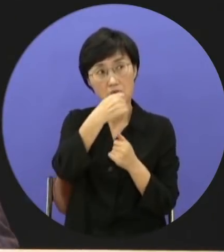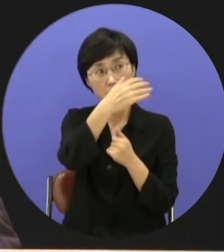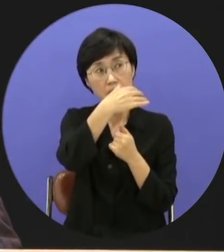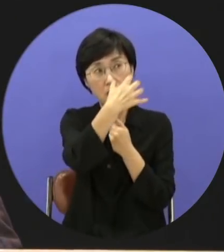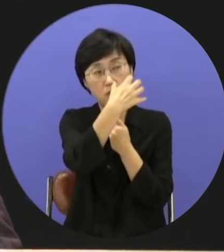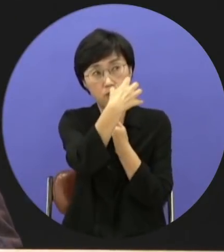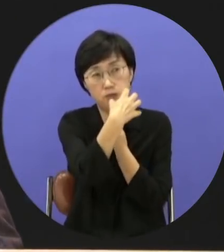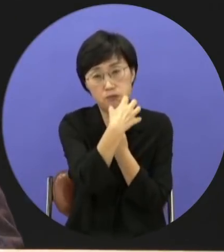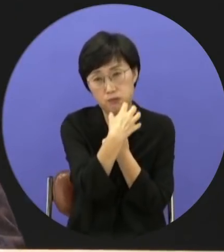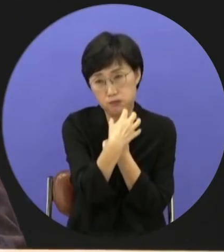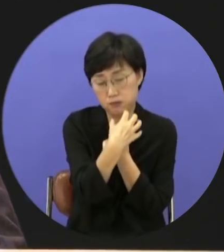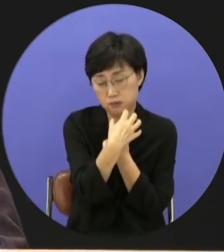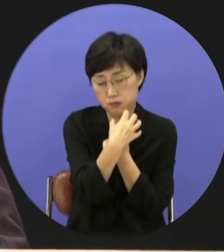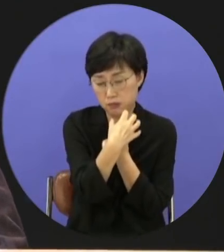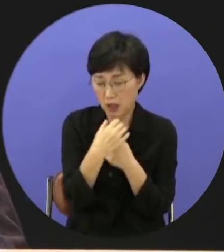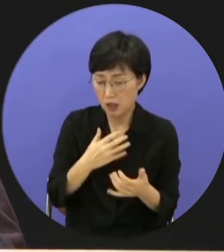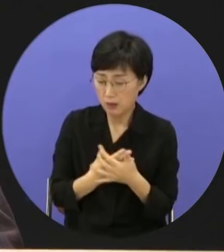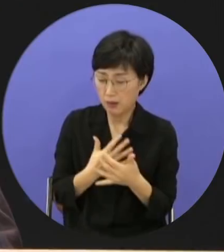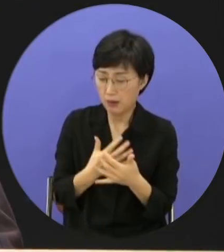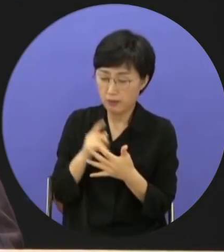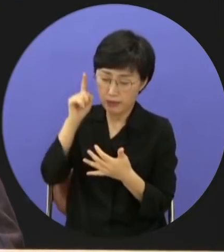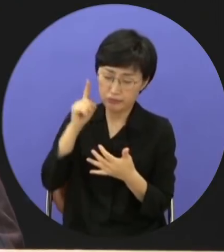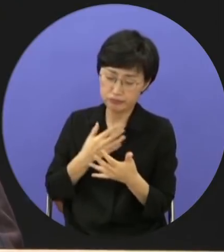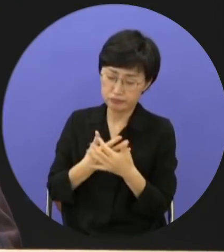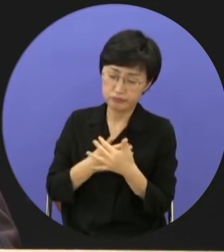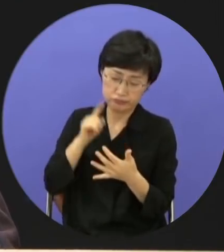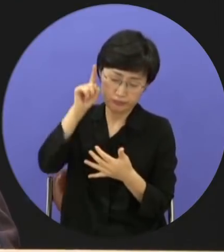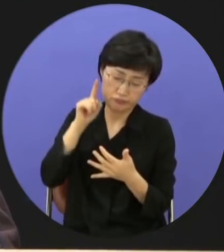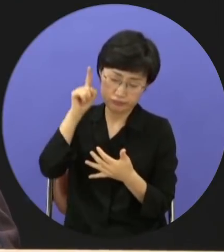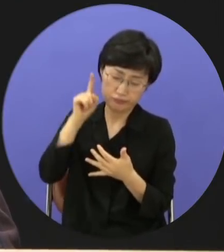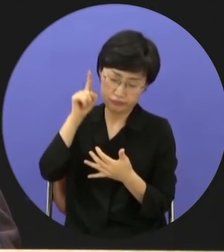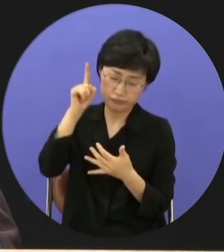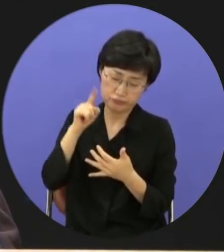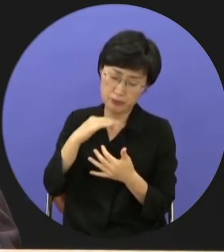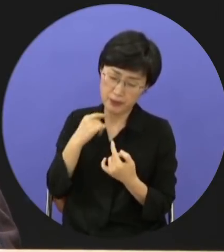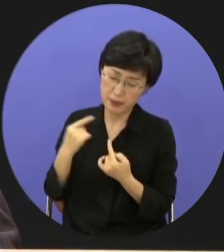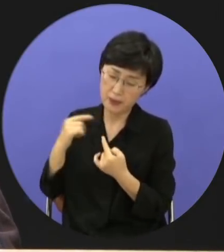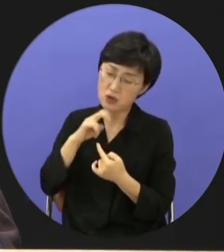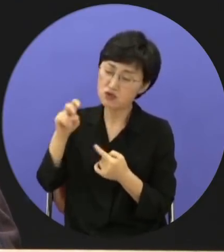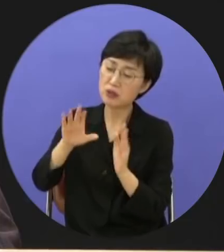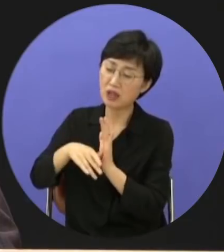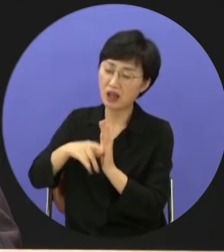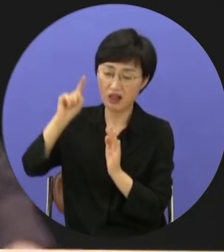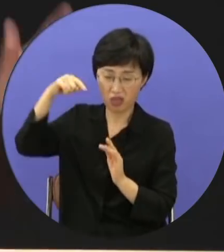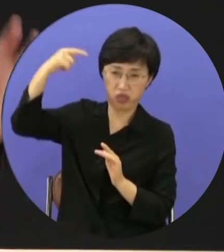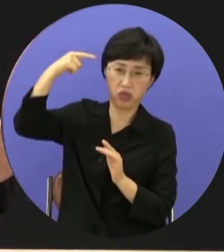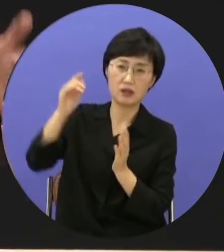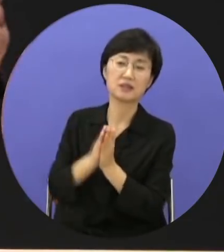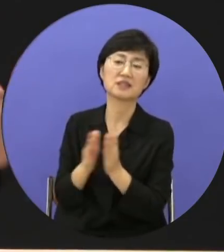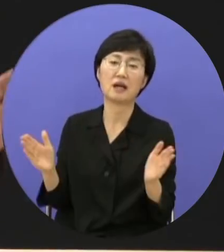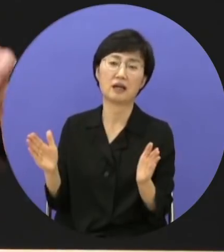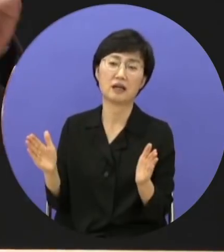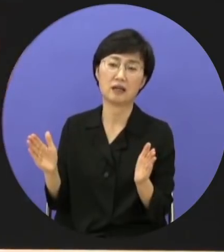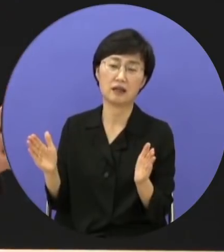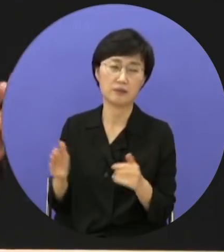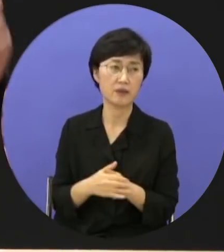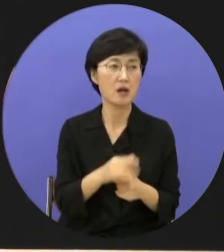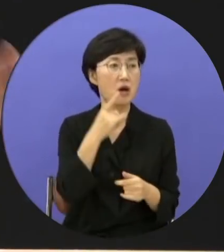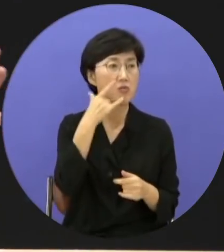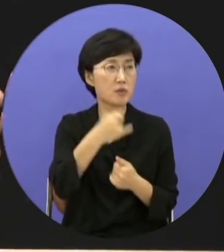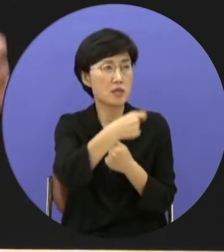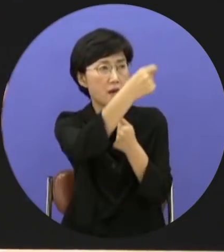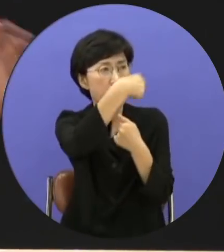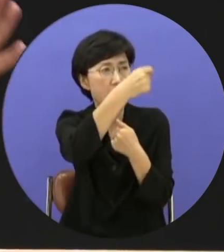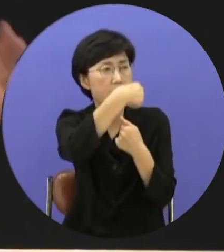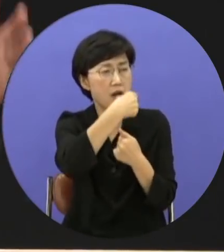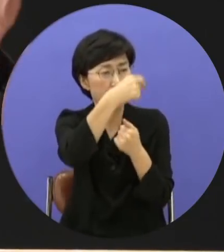that his parents were so renowned and they were very prestigious individuals, but they had so placed so much burden on him, and so he was always tense. 이거 해야 된다, 저거 해야 된다, 공부해야 된다,